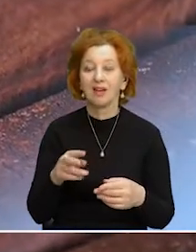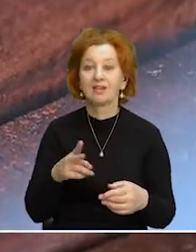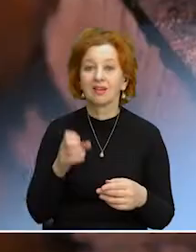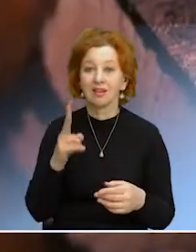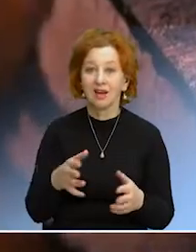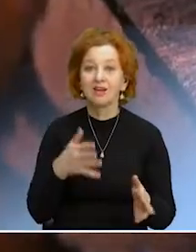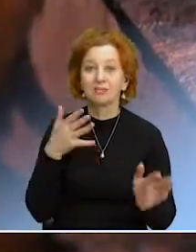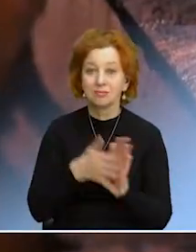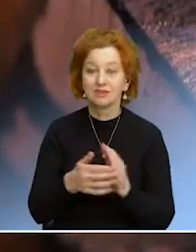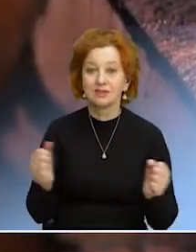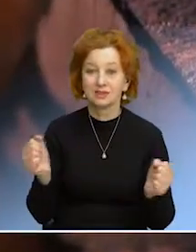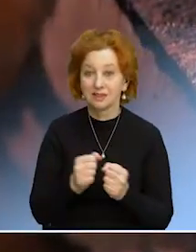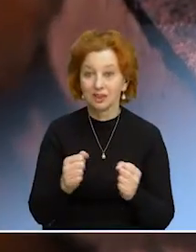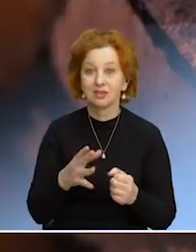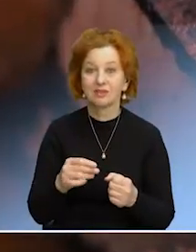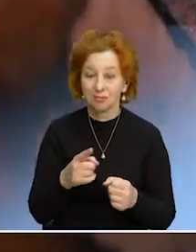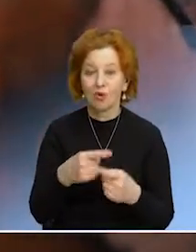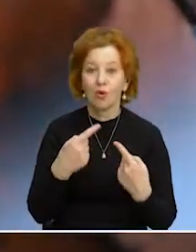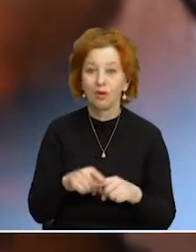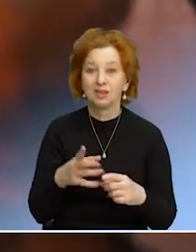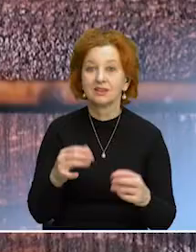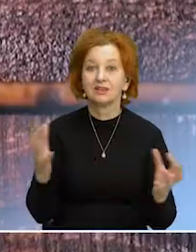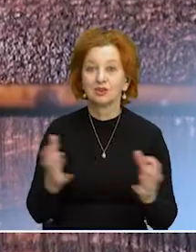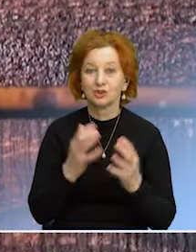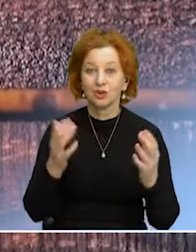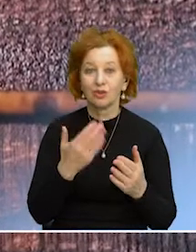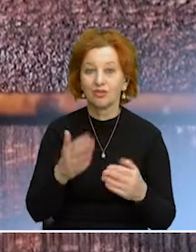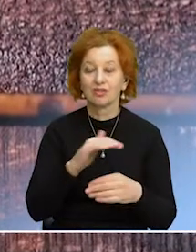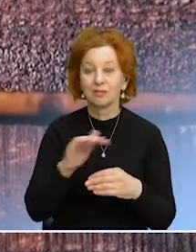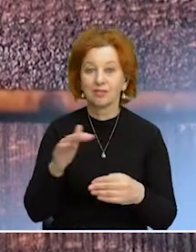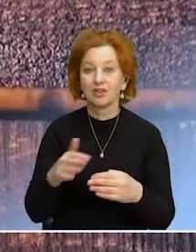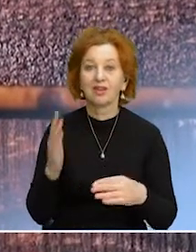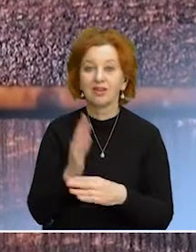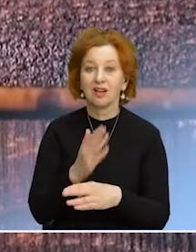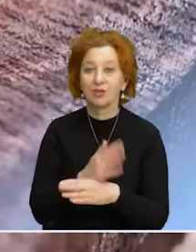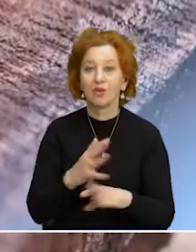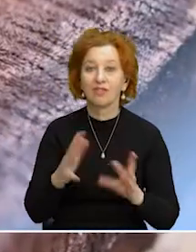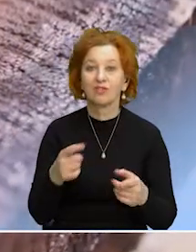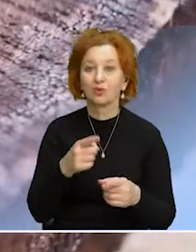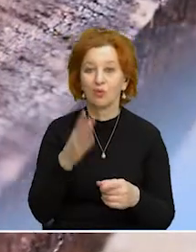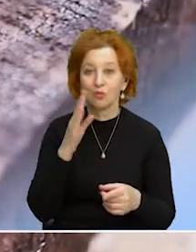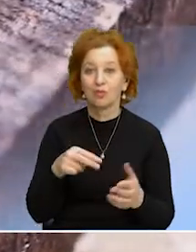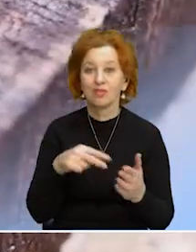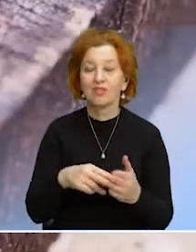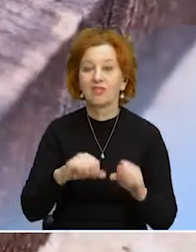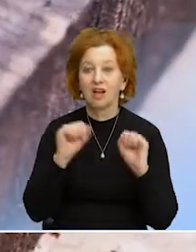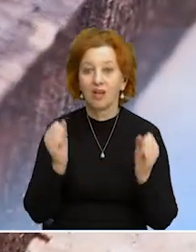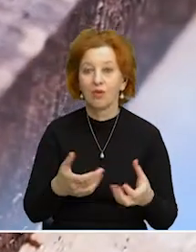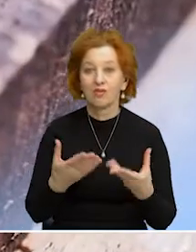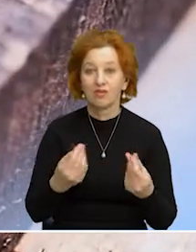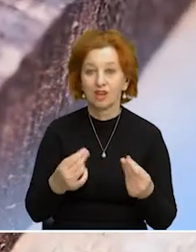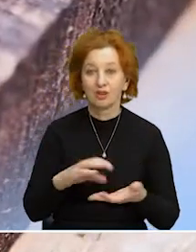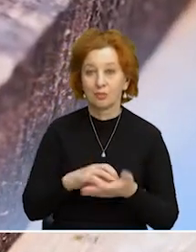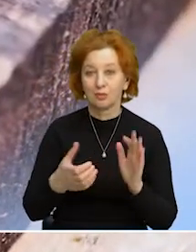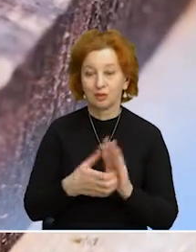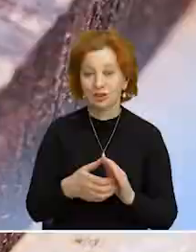лак. Он защитит поверхность от механических повреждений и сохранит ваш стеллаж надолго, даже если тот будет стоять в холодном